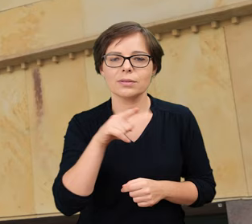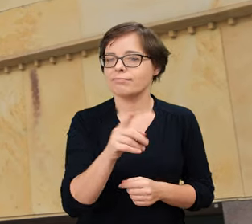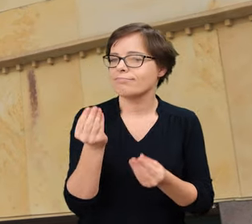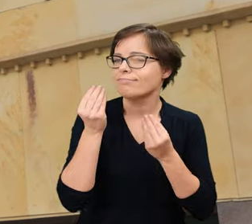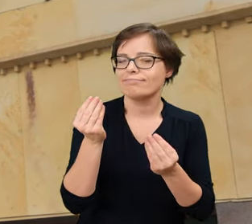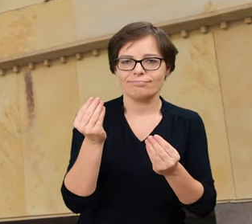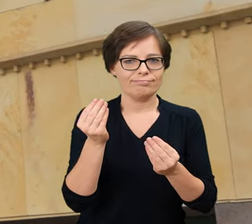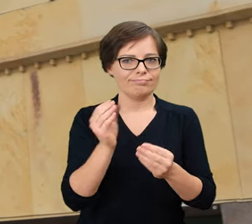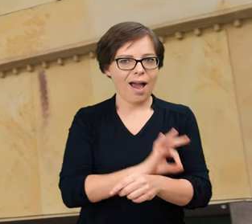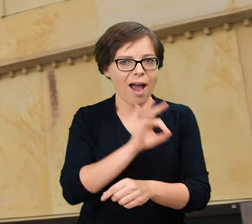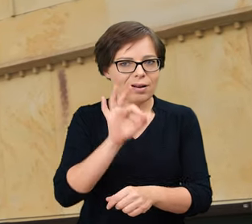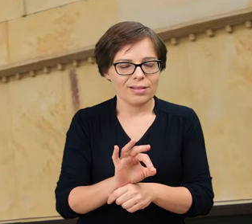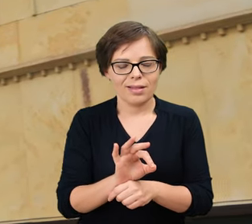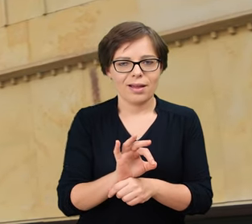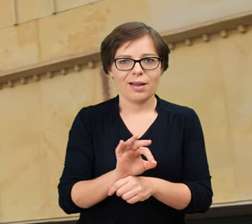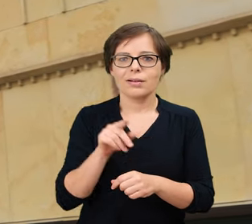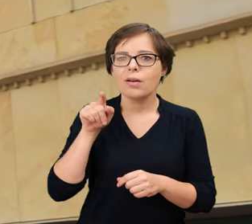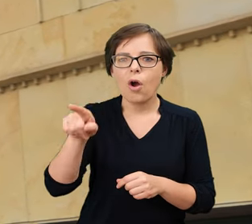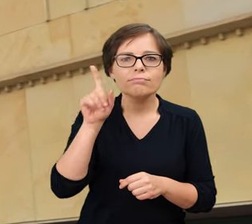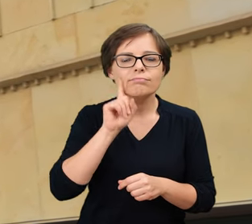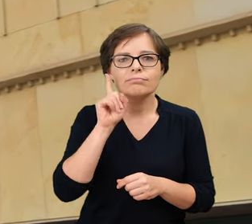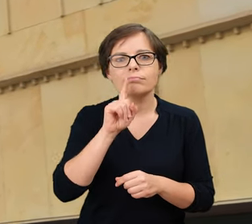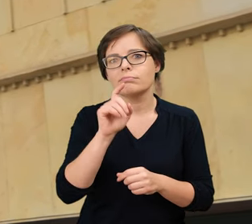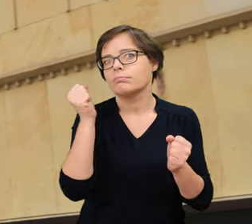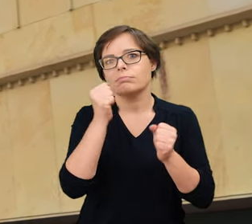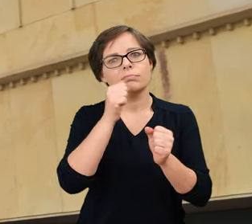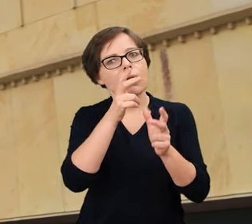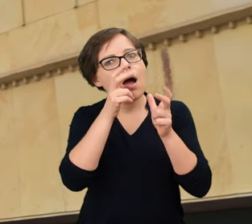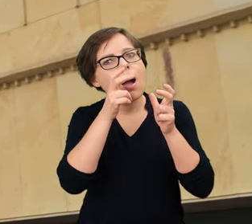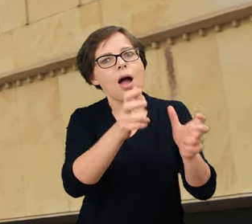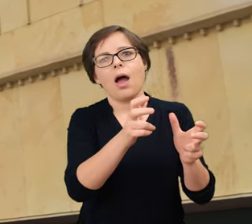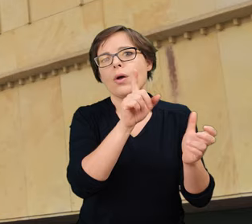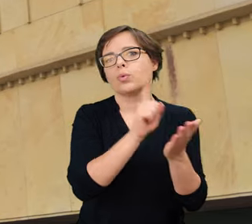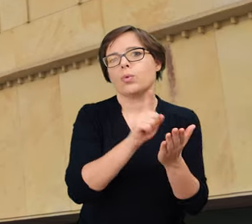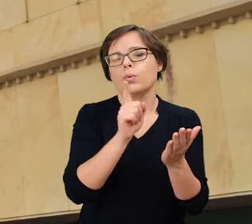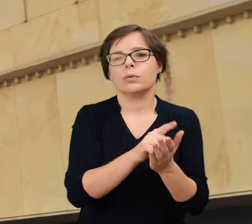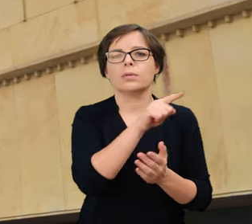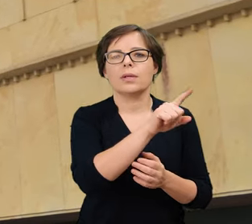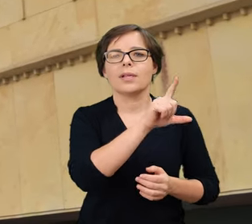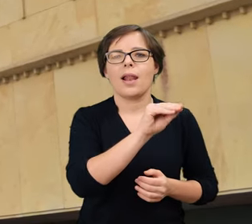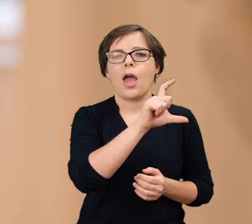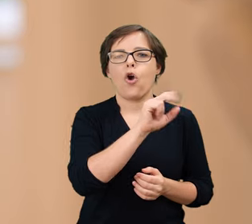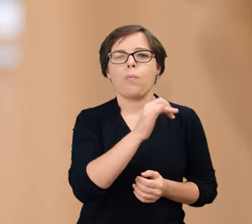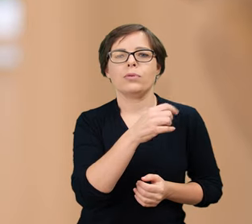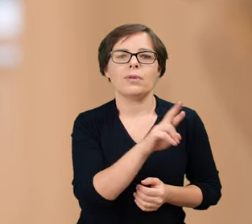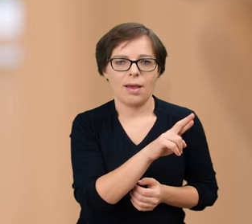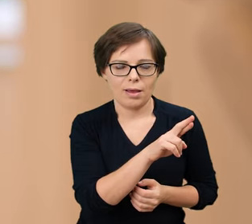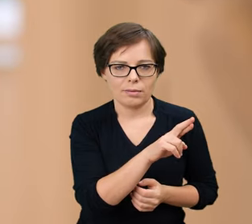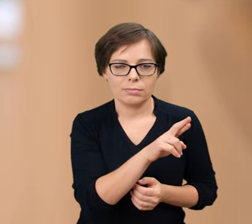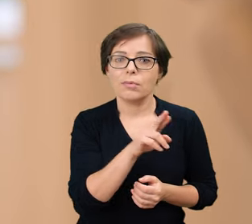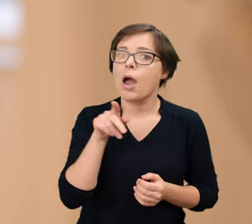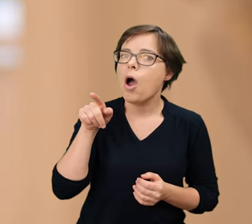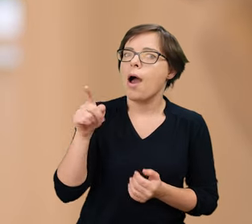znakomitego architekta, który zapatrzony był w osiągnięcia Le Corbusiera i próbował je